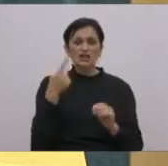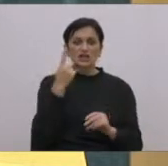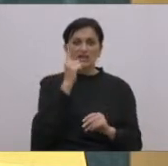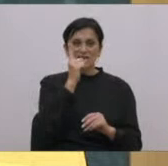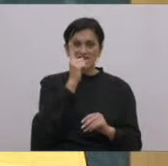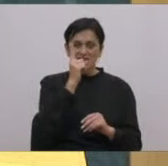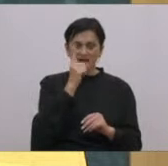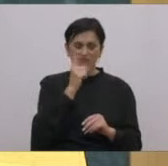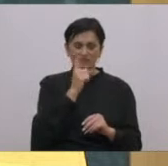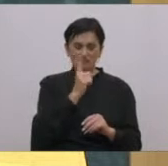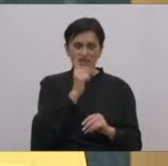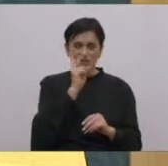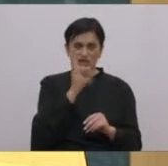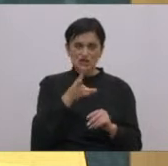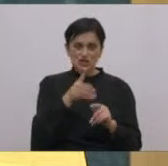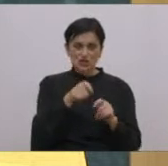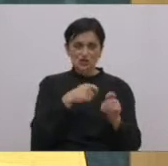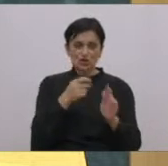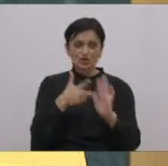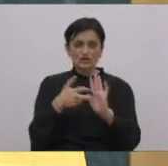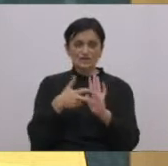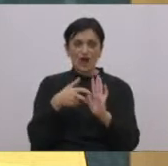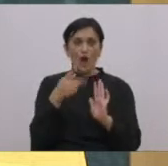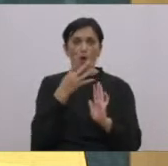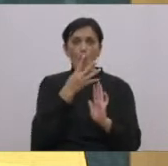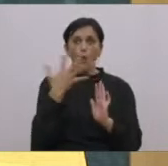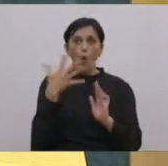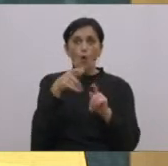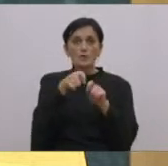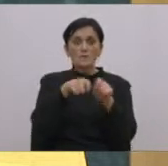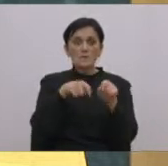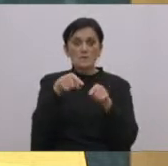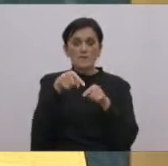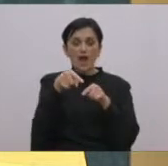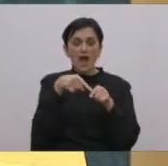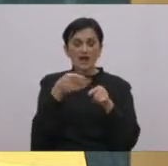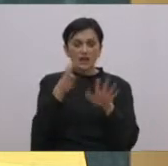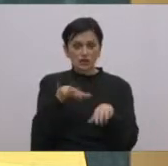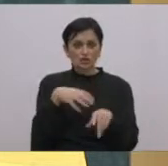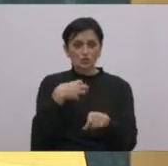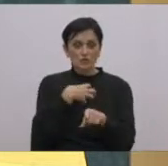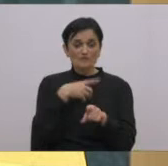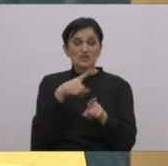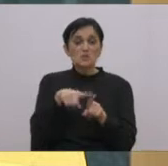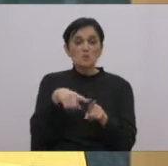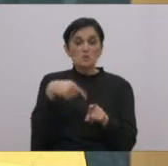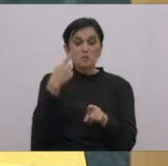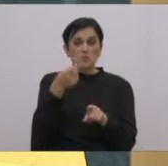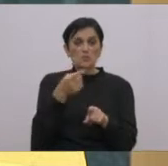გვირაბი არის. გამეორდები 45 მეტრი არის დარჩენილი და ძალიან მნიშვნელოვანია, რომლის მერედაც უკვე